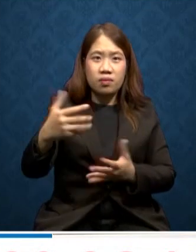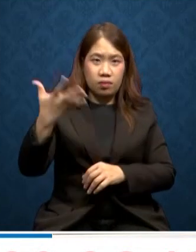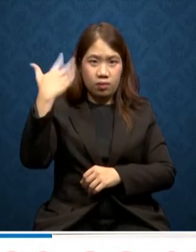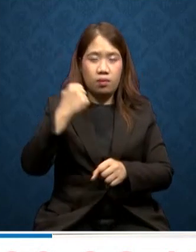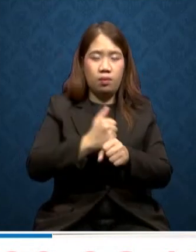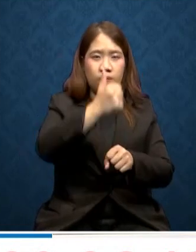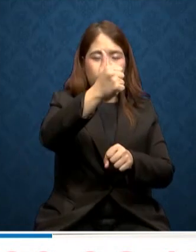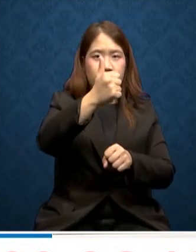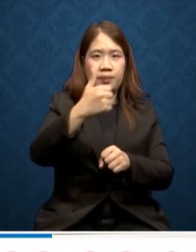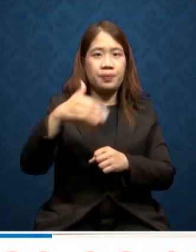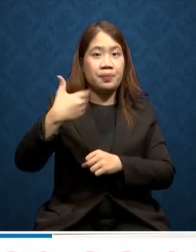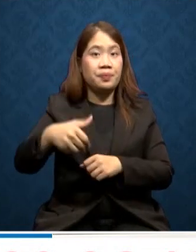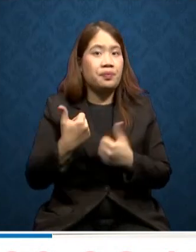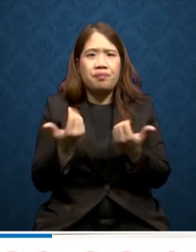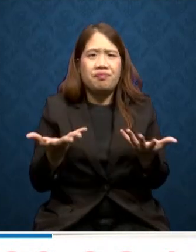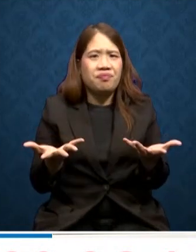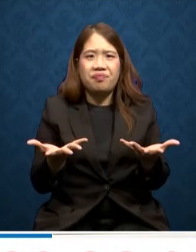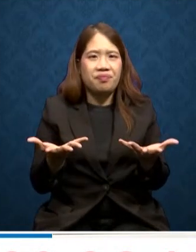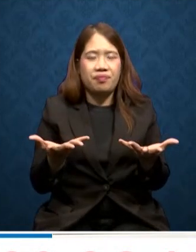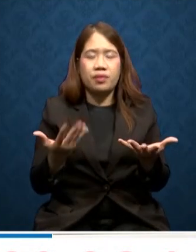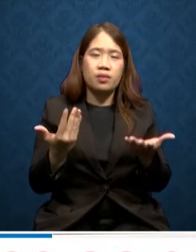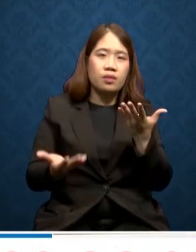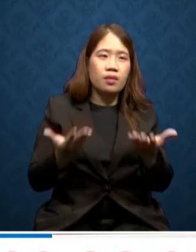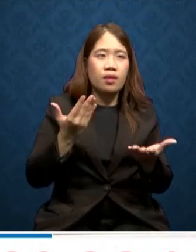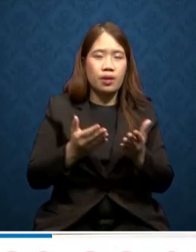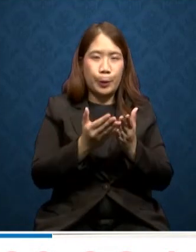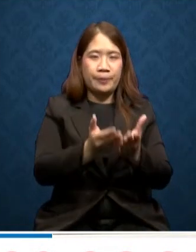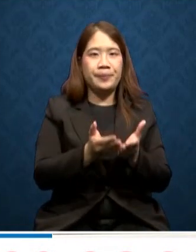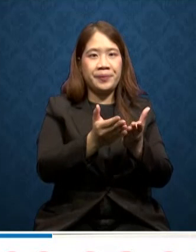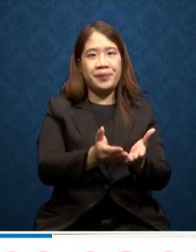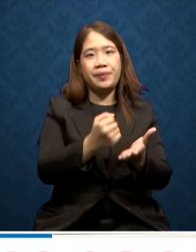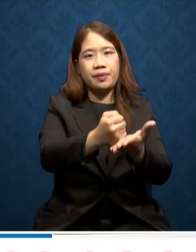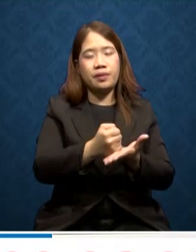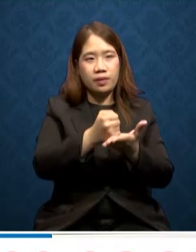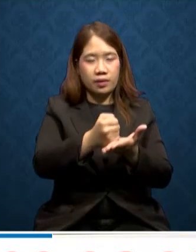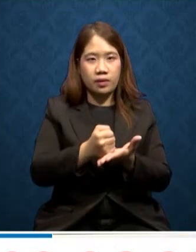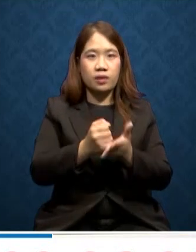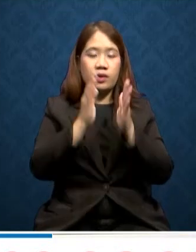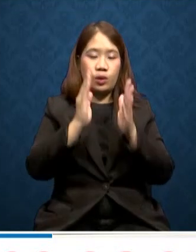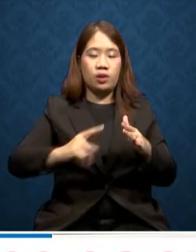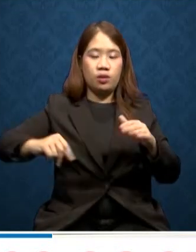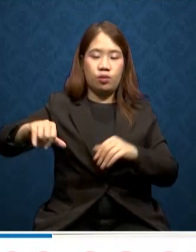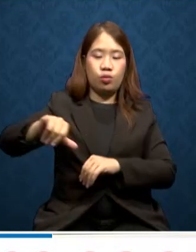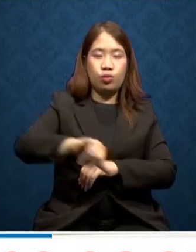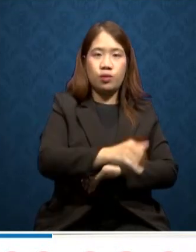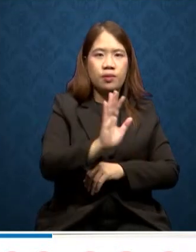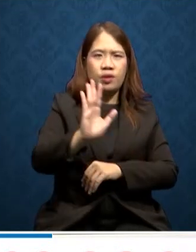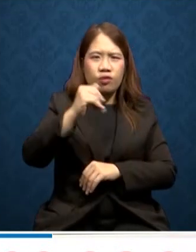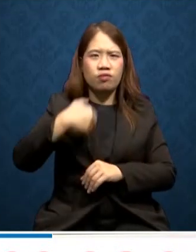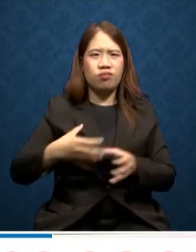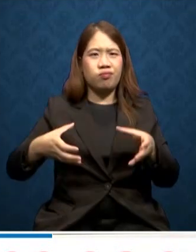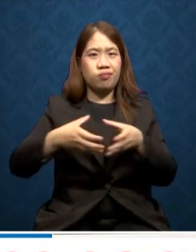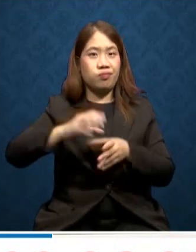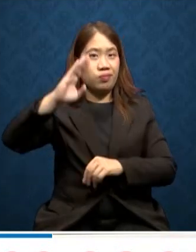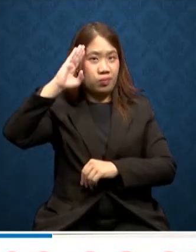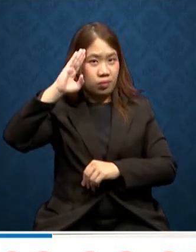ได้กลับทำไม่ได้หรืออย่างต่อเรือท่านไม่ต้องไปต่อเรือเพื่อช่วยมนุษย์กบแล้วครับกองทัพเรือเขาต่อเรือฟรีเกตได้แล้วทำไมเรา